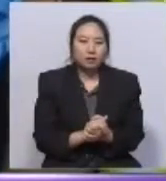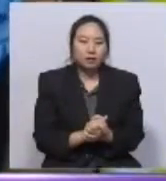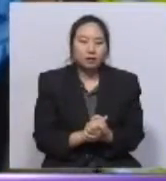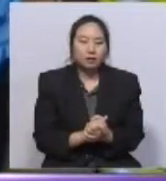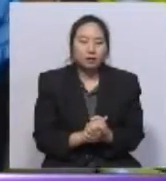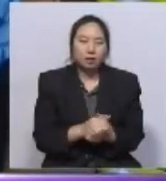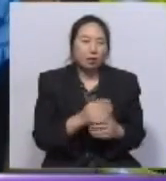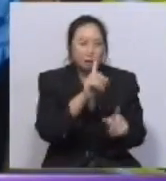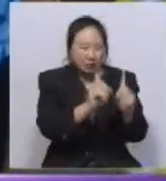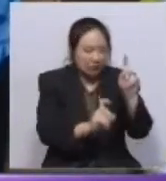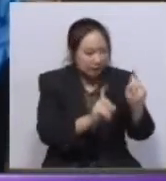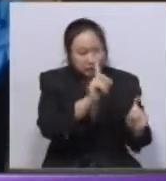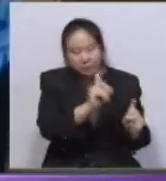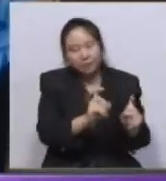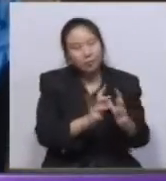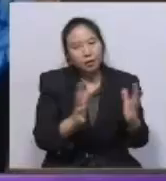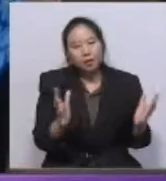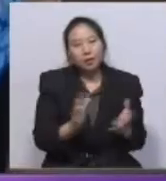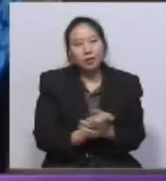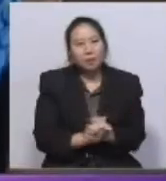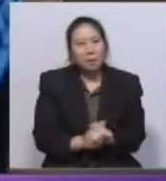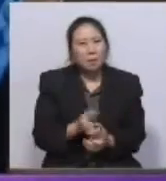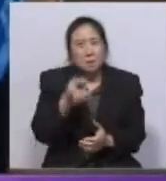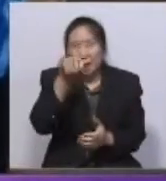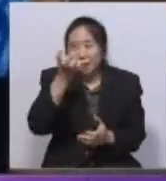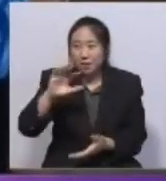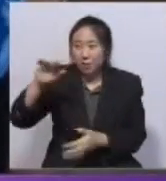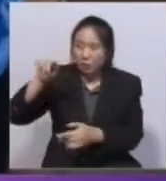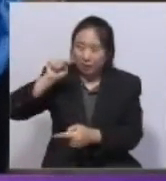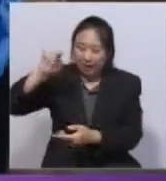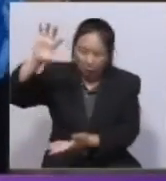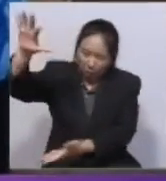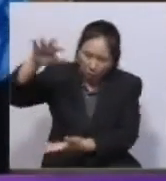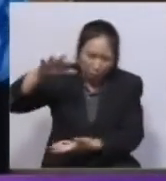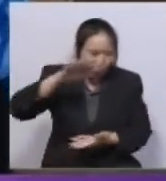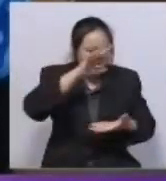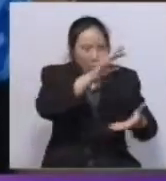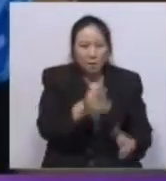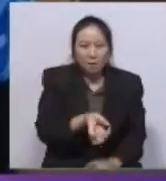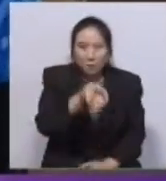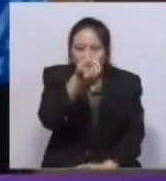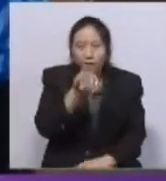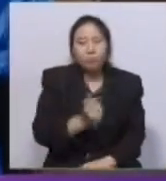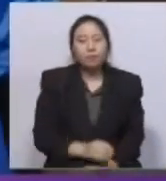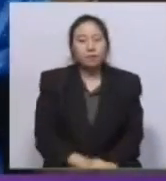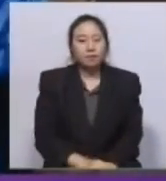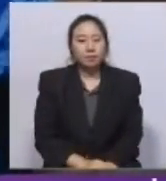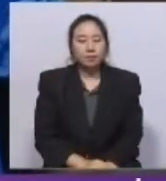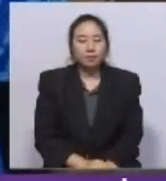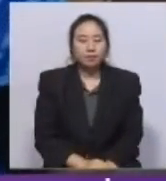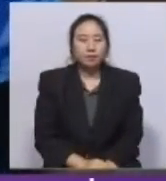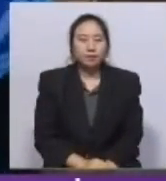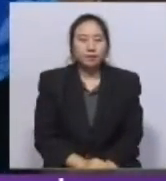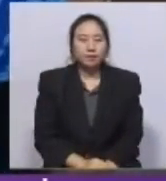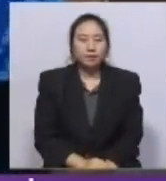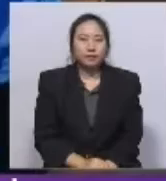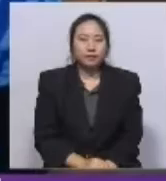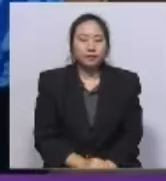จะหายเยอะอ่ะฉันก็ไม่รู้จะเพิ่งเข้ามาเลยเข้าตู้คงจะโหลดเข้ามาด้วยเยอะเพราะเครื่องมันตีเราเยอะมากจะห